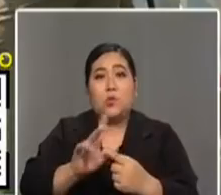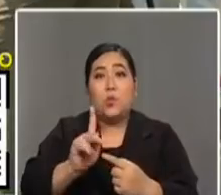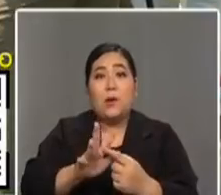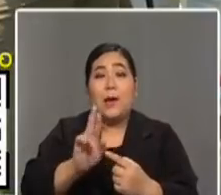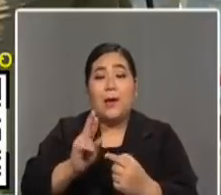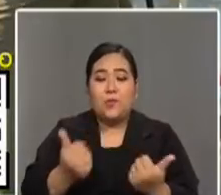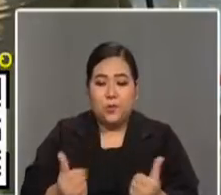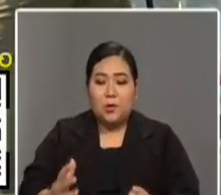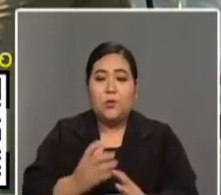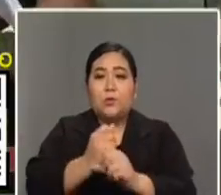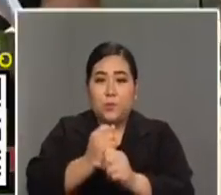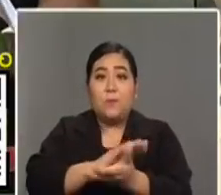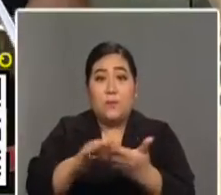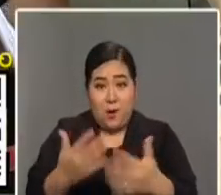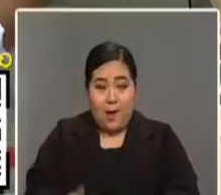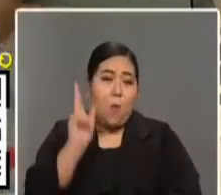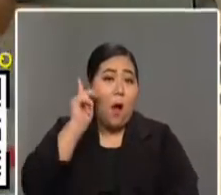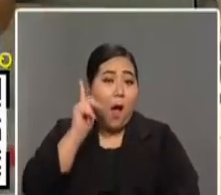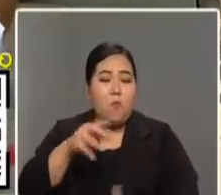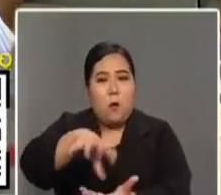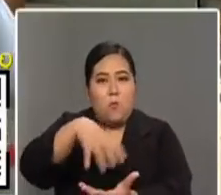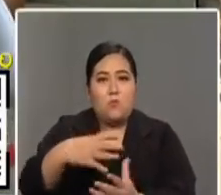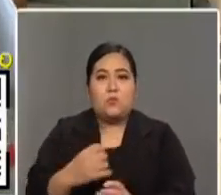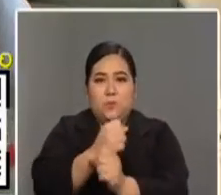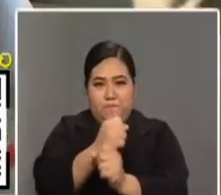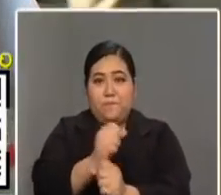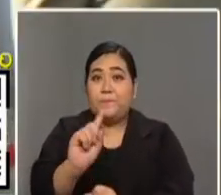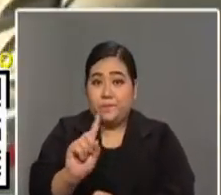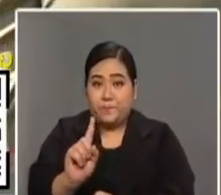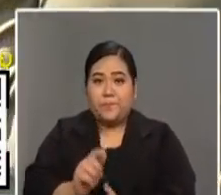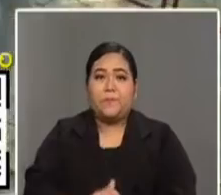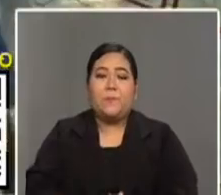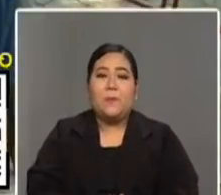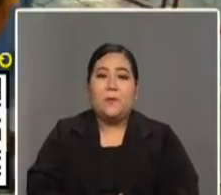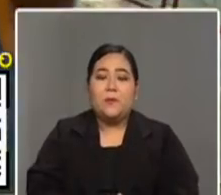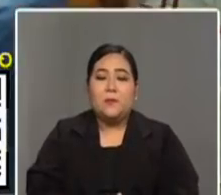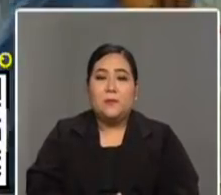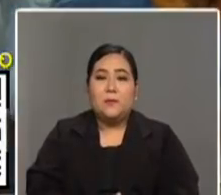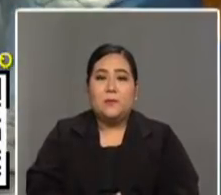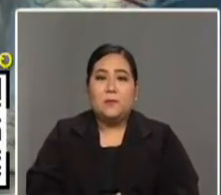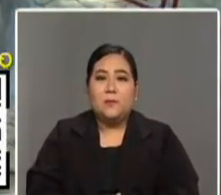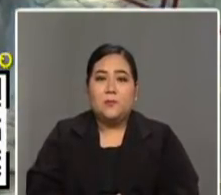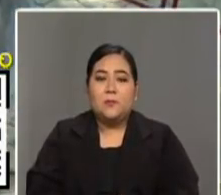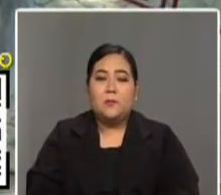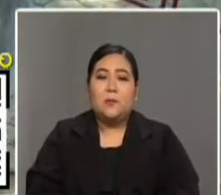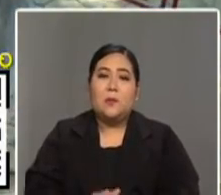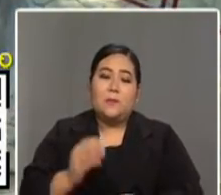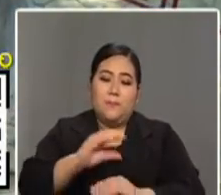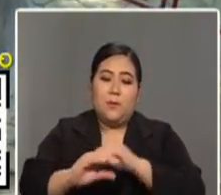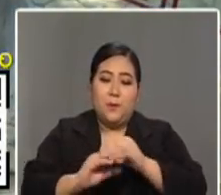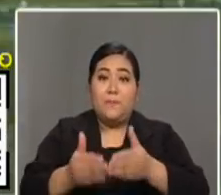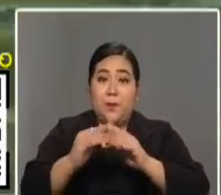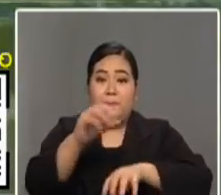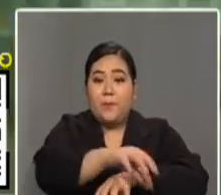องฝ่ายในแล้วเรียบร้อยผู้สื่อข่าวของเราสรุปมาให้ฟังอย่างนี้นะคะข้อสรุปก็คือว่าจะไม่ให้มีผู้อยู่อาศัยใน